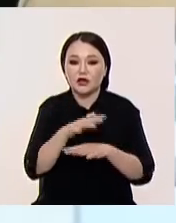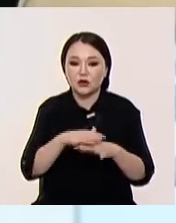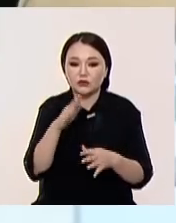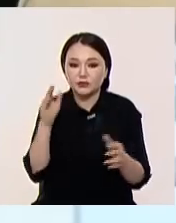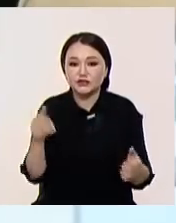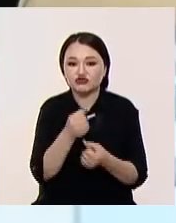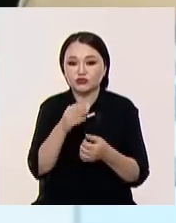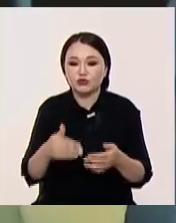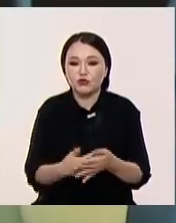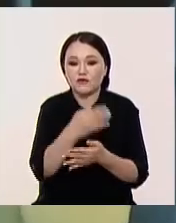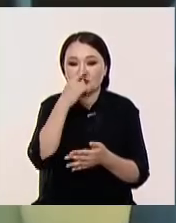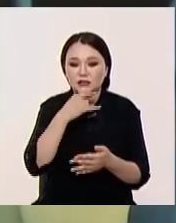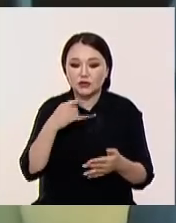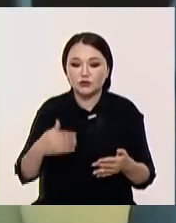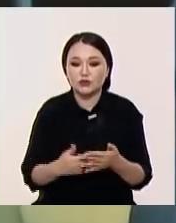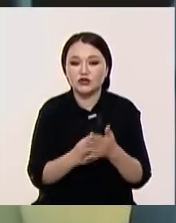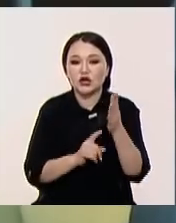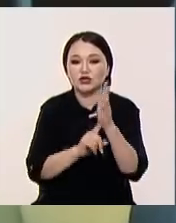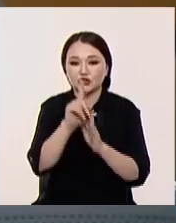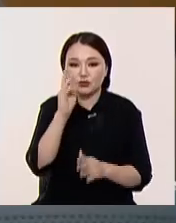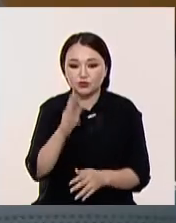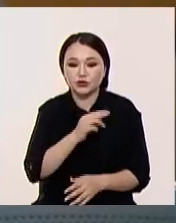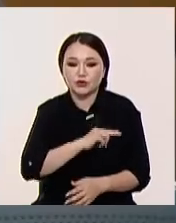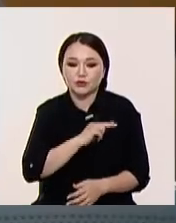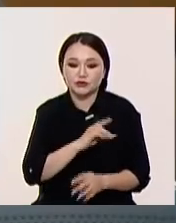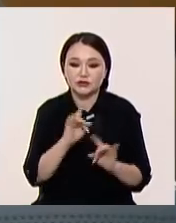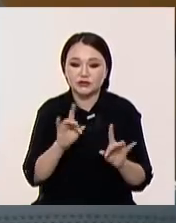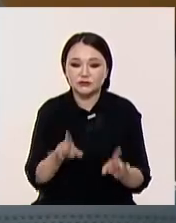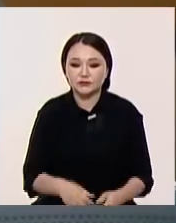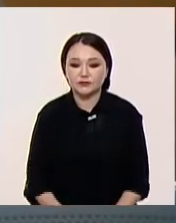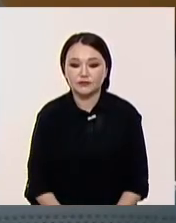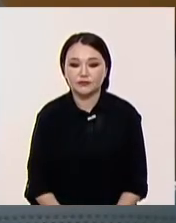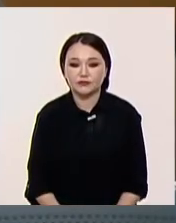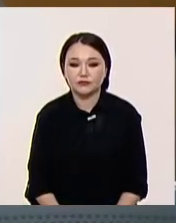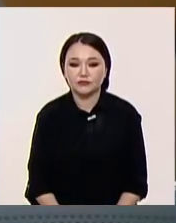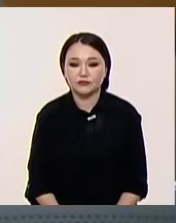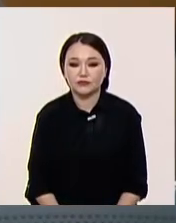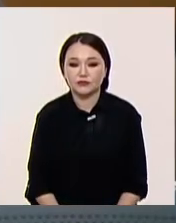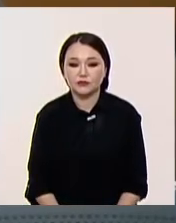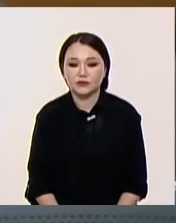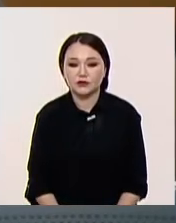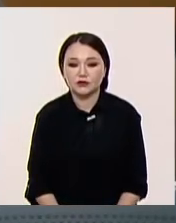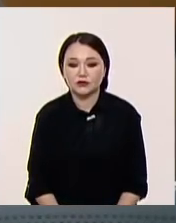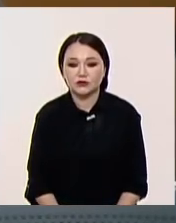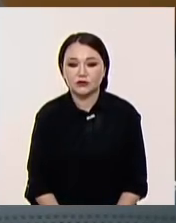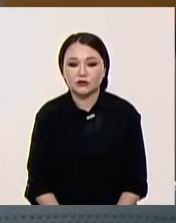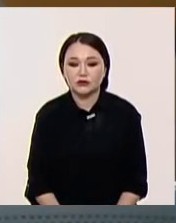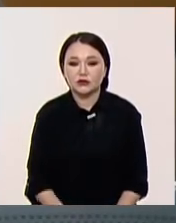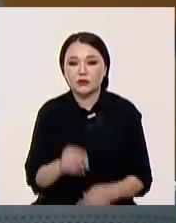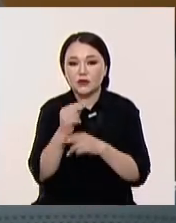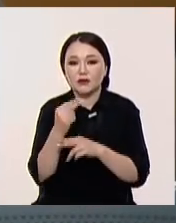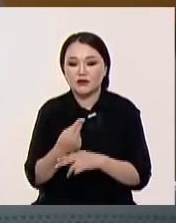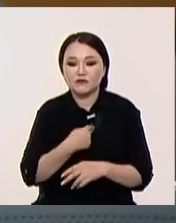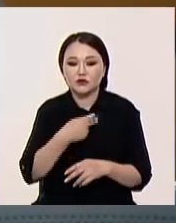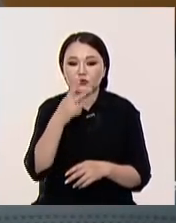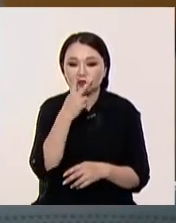жаңа Қазақстанды құрудың алғашқы қадамдары дейді саясаттанушы. Поправки в Конституцию, которые предлагаются сейчас, с моей точки